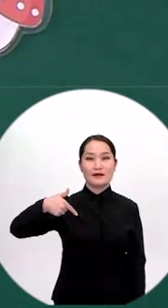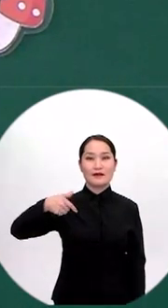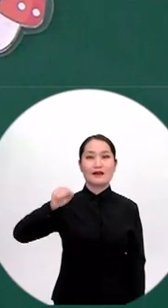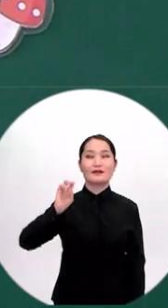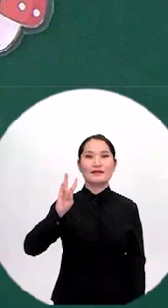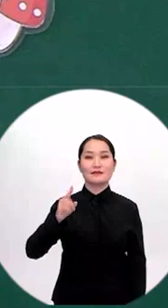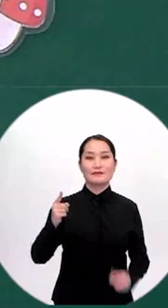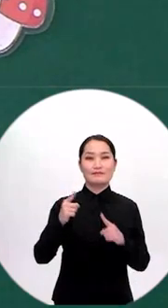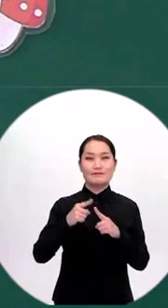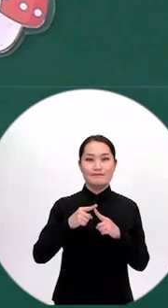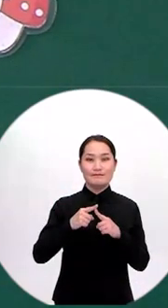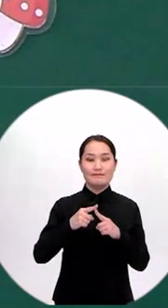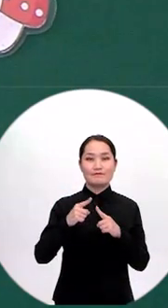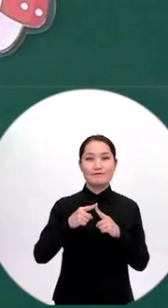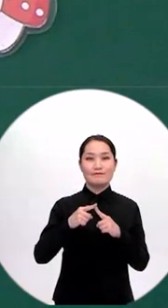Ган.